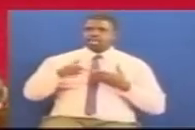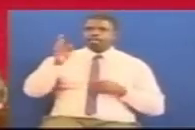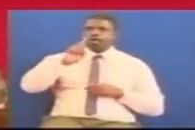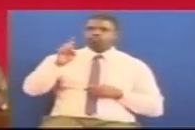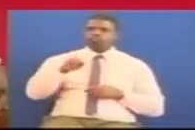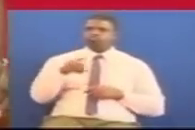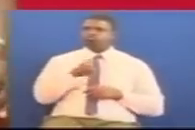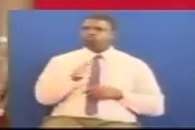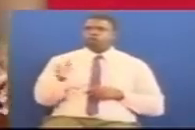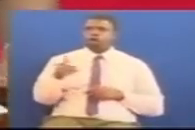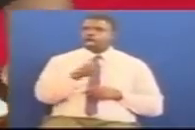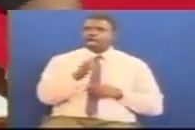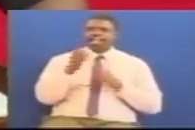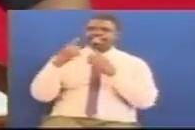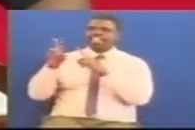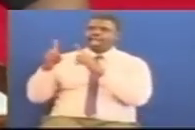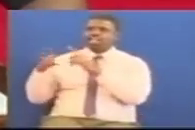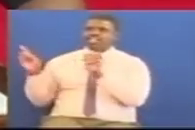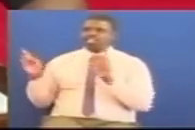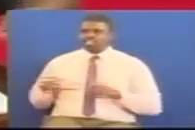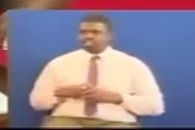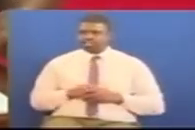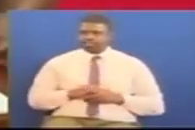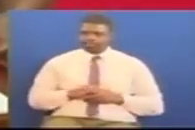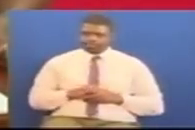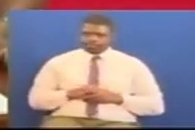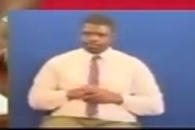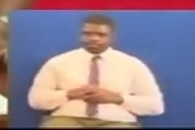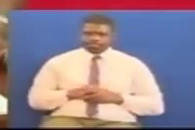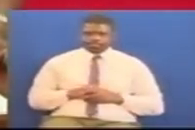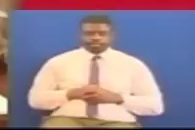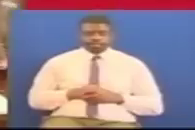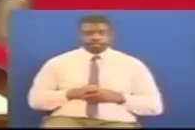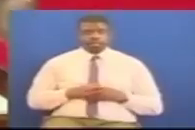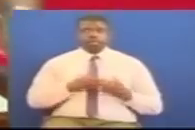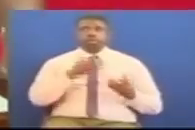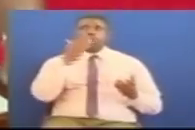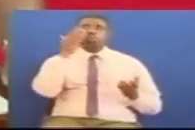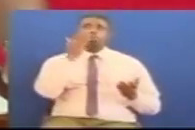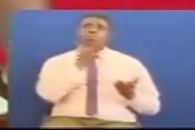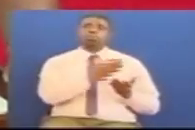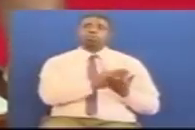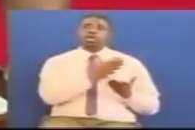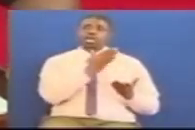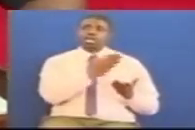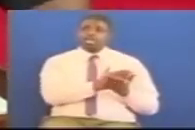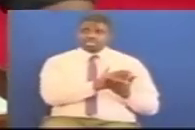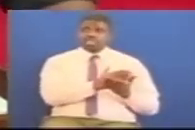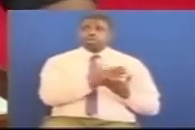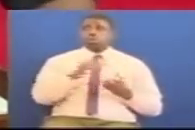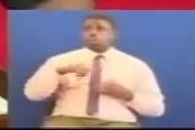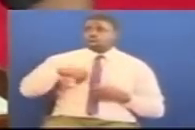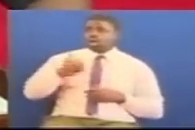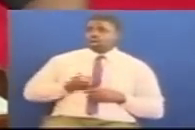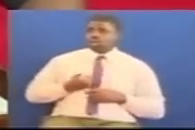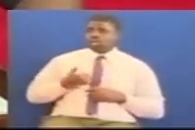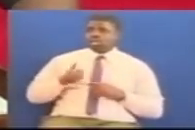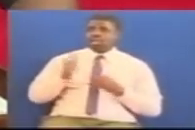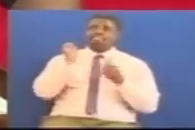kama ifuatavyo. Mheshimiwa mwenyekiti, ni kweli kwamba wako akina mama wafungwa